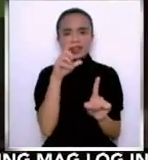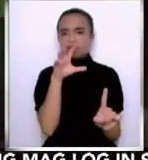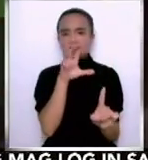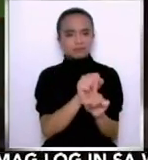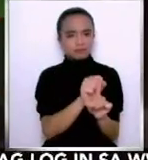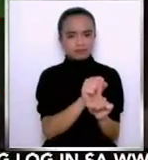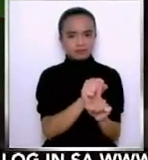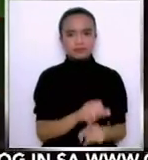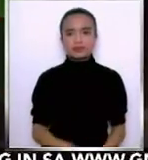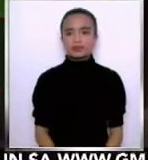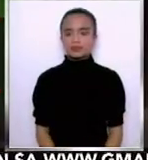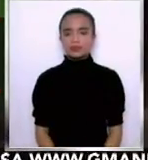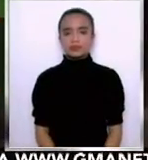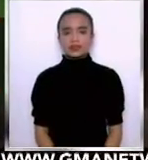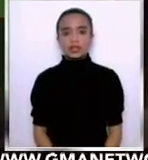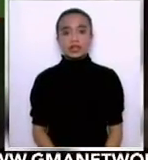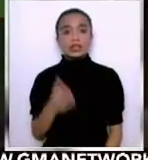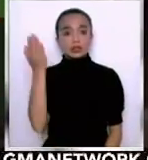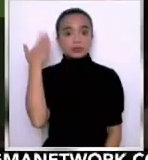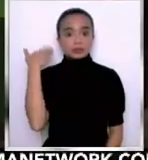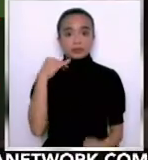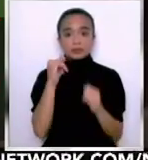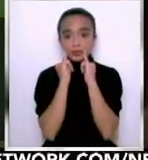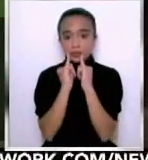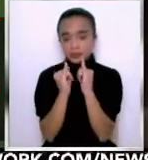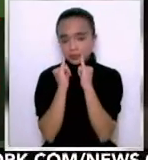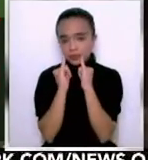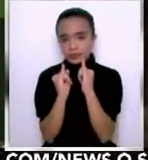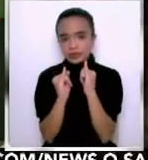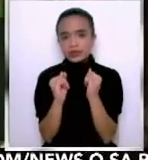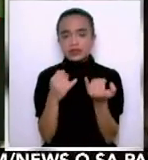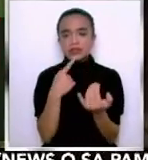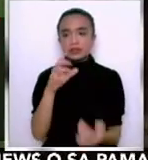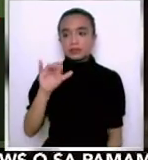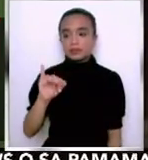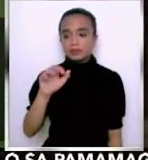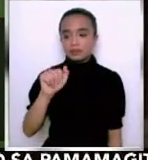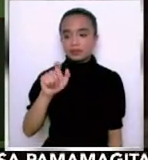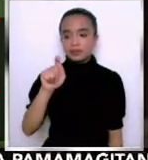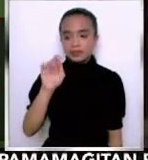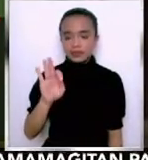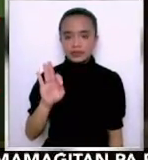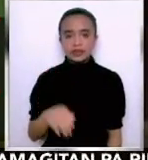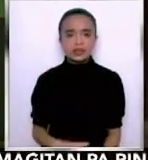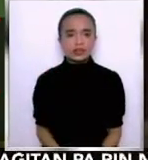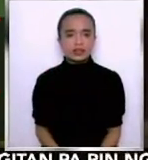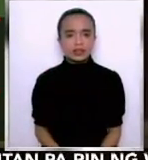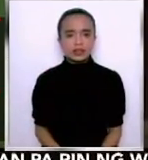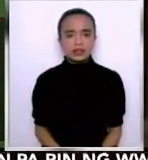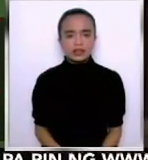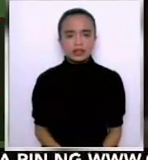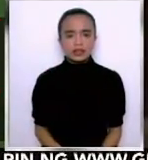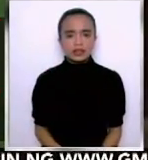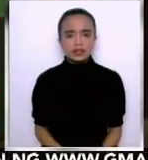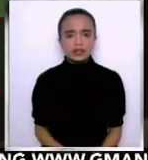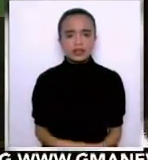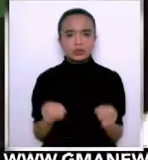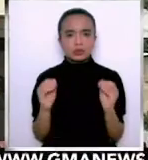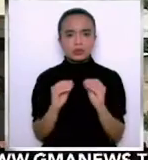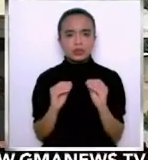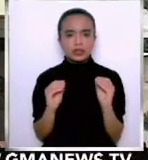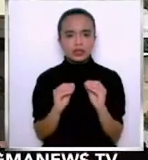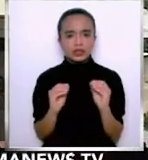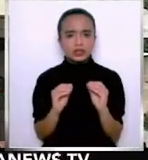previous na instruction nila sa ilang instruction sa IATF, Morga pa Amazon doon kay wala man pong magpagawas ang atong mayor o mga bagong